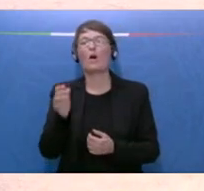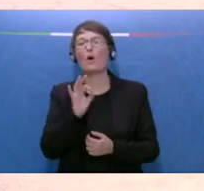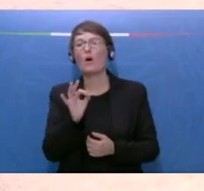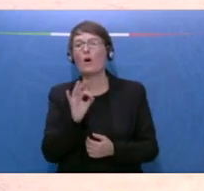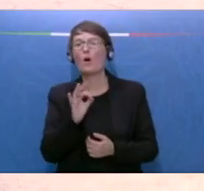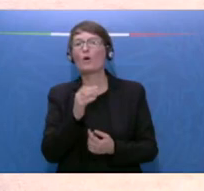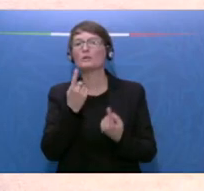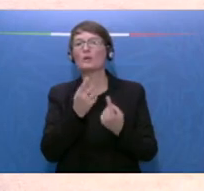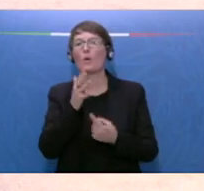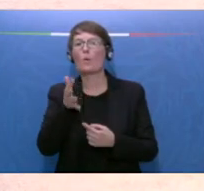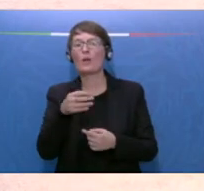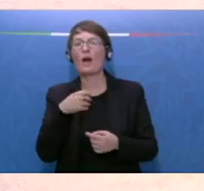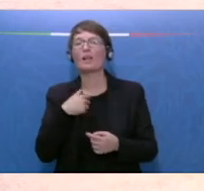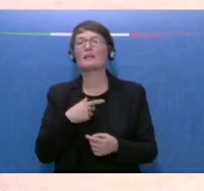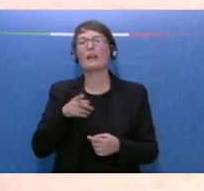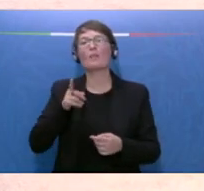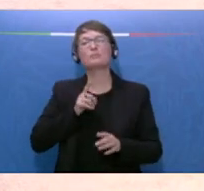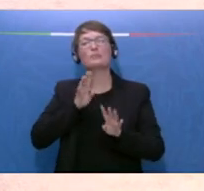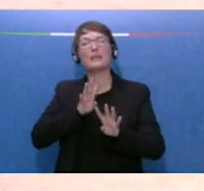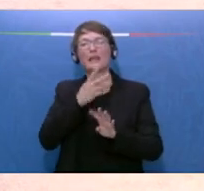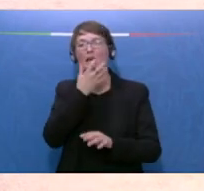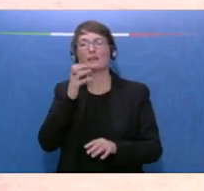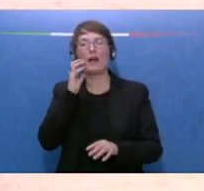e media del conservation